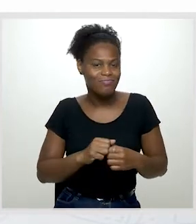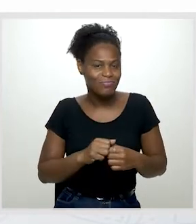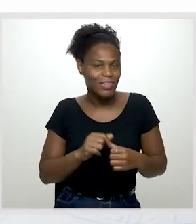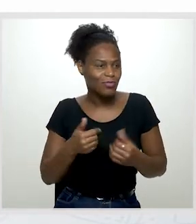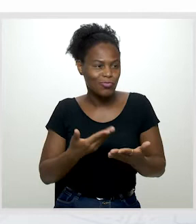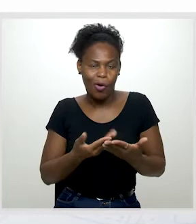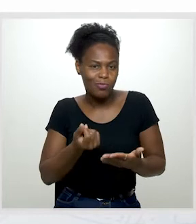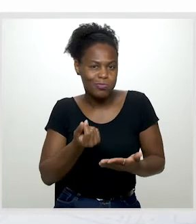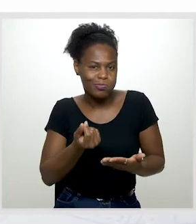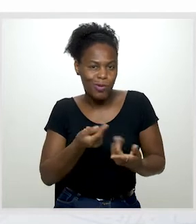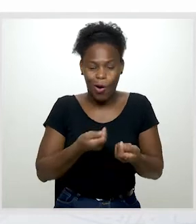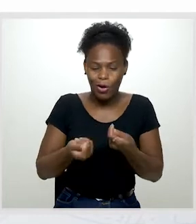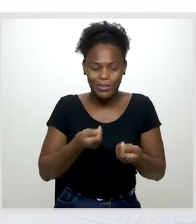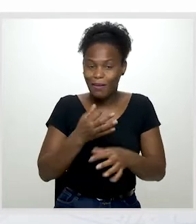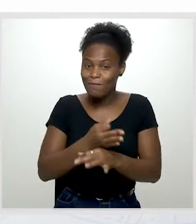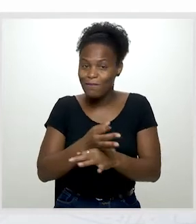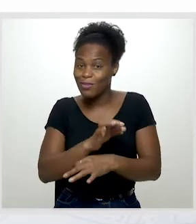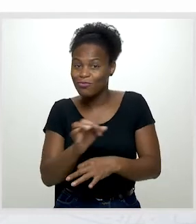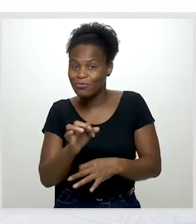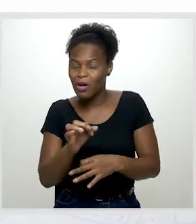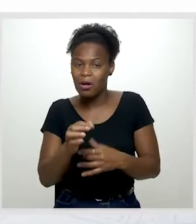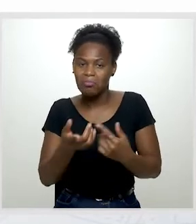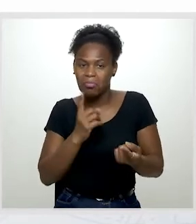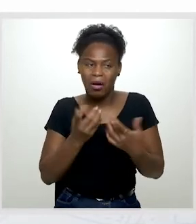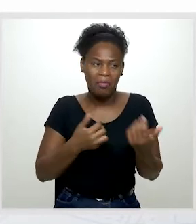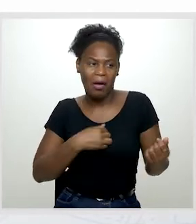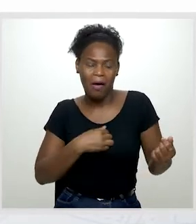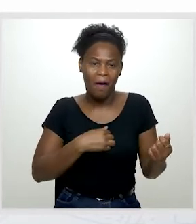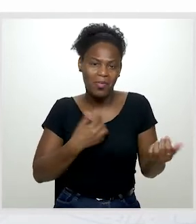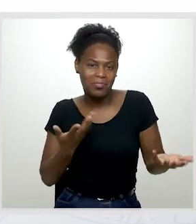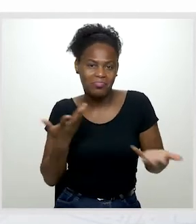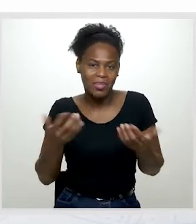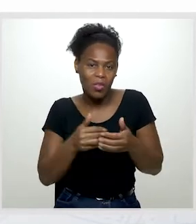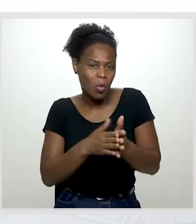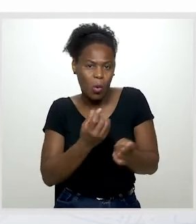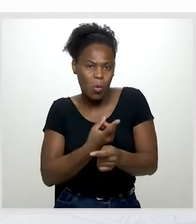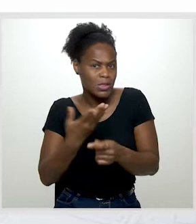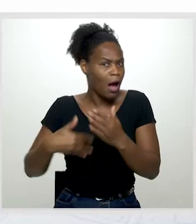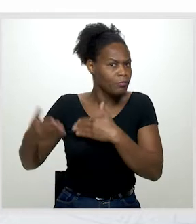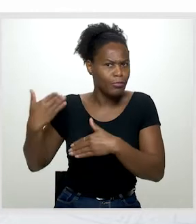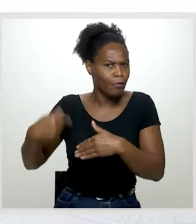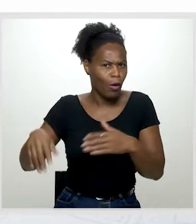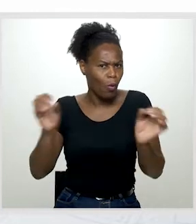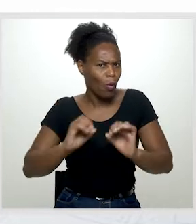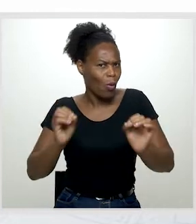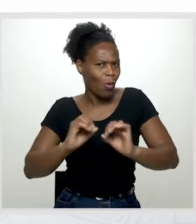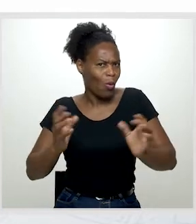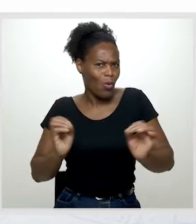on leur donne un peu d'argent pour organiser leur fête et ils se déguisent, ils dansent. Tout ça n'existait pas il y